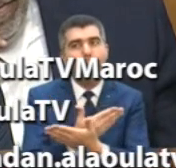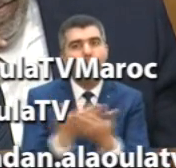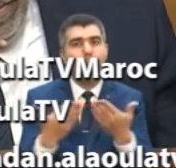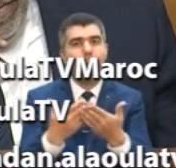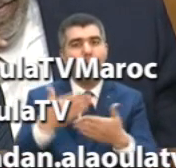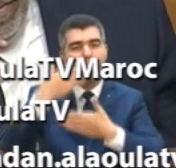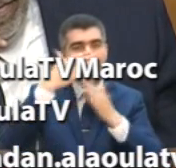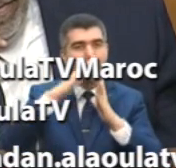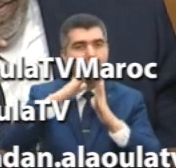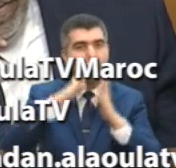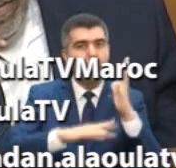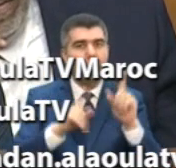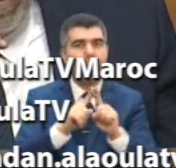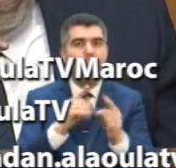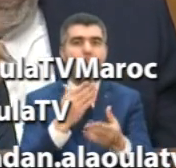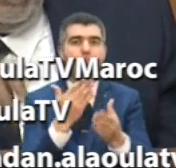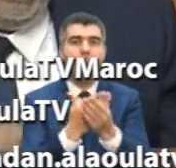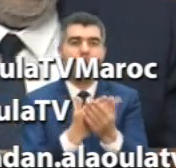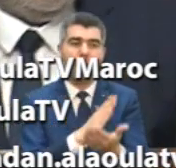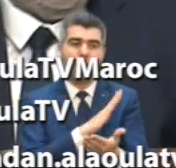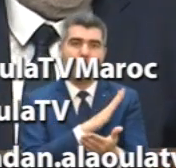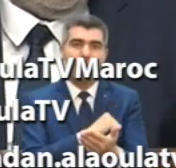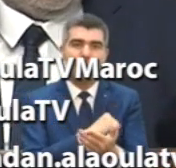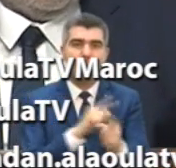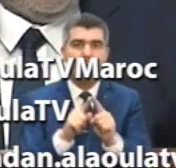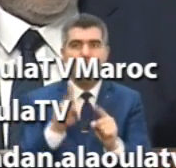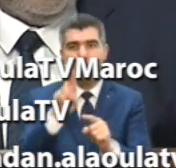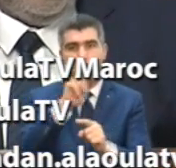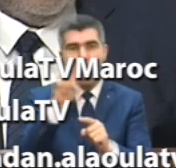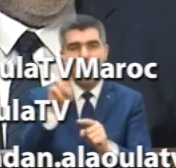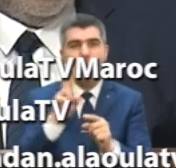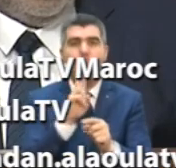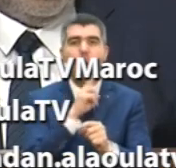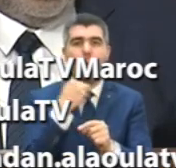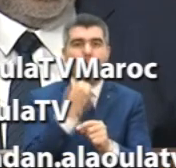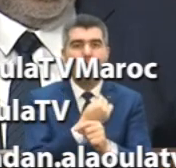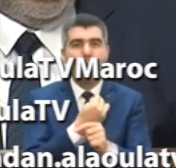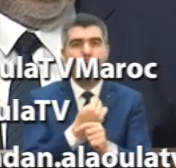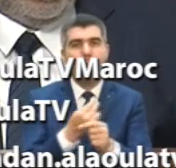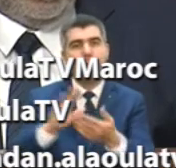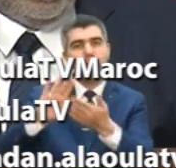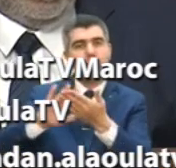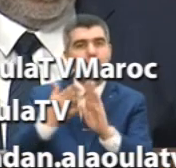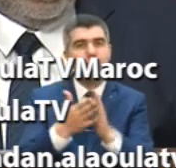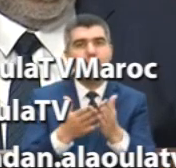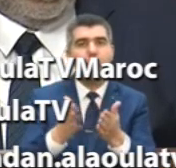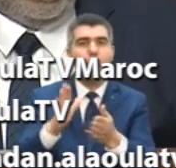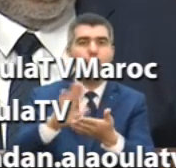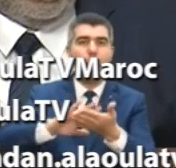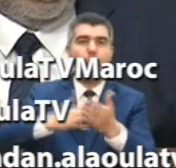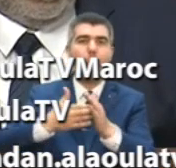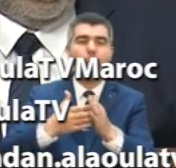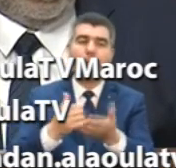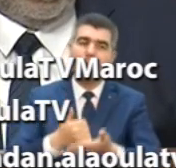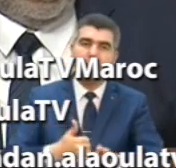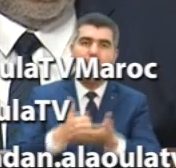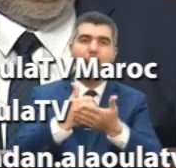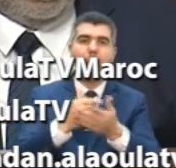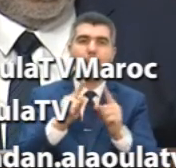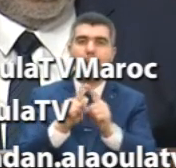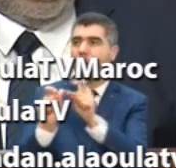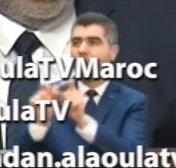حول قضية فلسطين. الحمد لله ملكا حكومة وشعبا الجميع منخرط لدعم الشعب الفلسطيني،